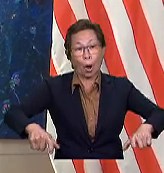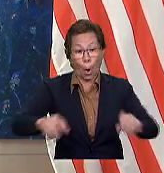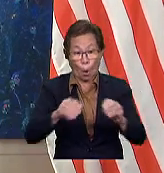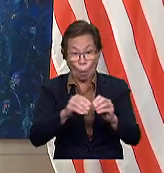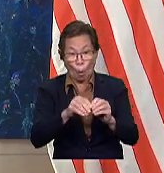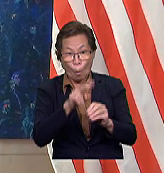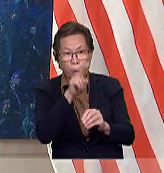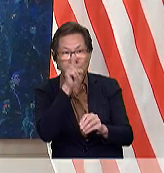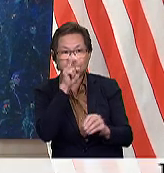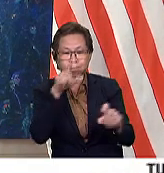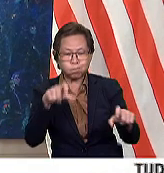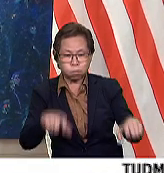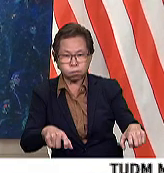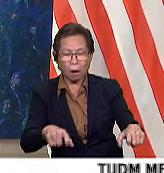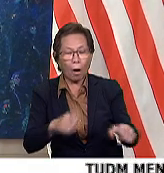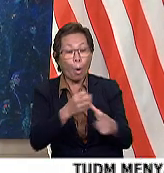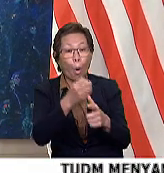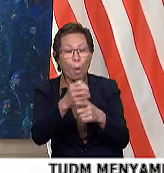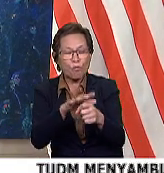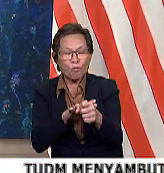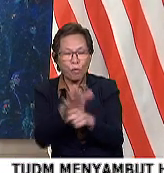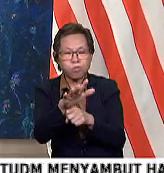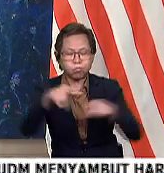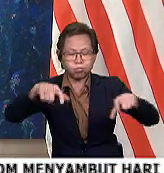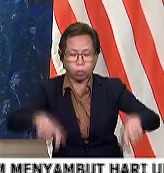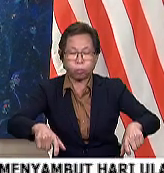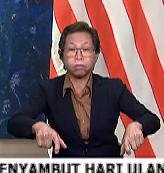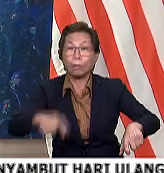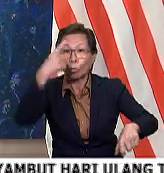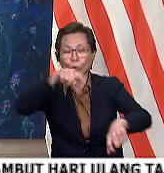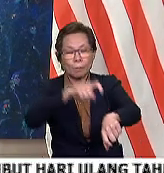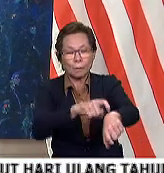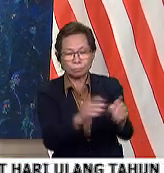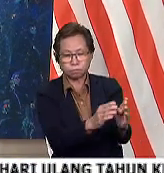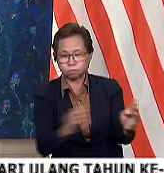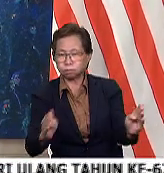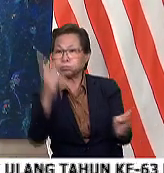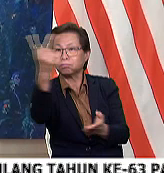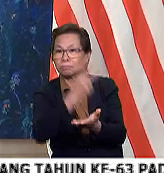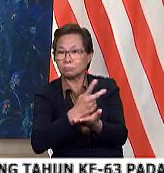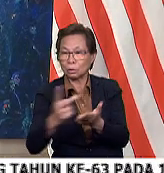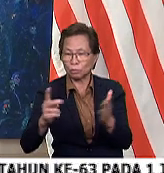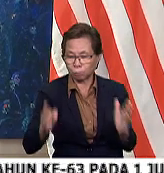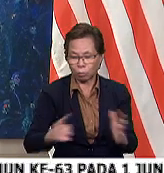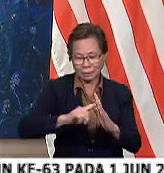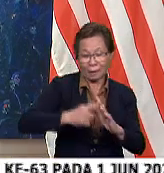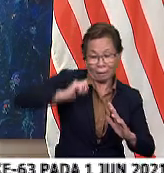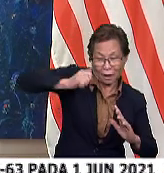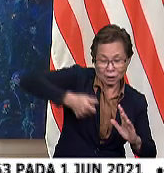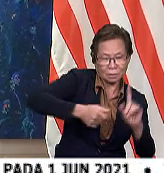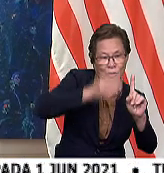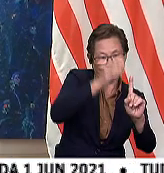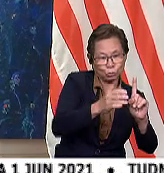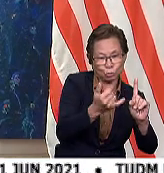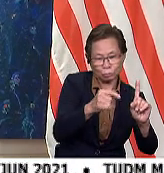ketat atau total Lockdown untuk tempo dua minggu pemula esok